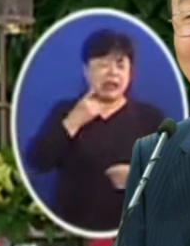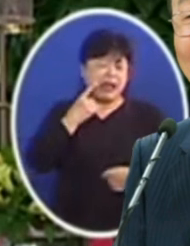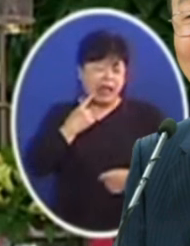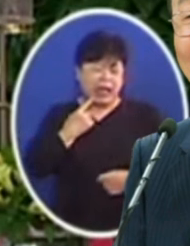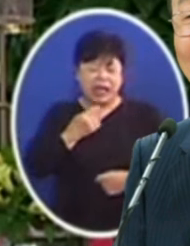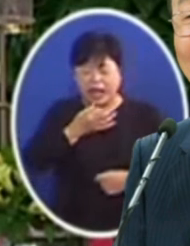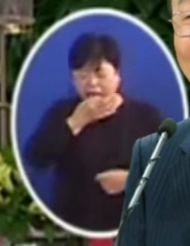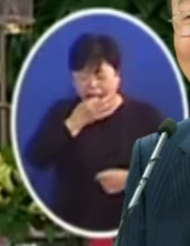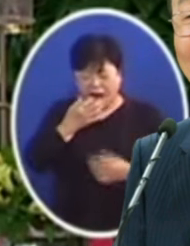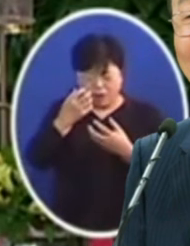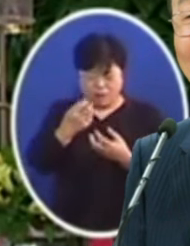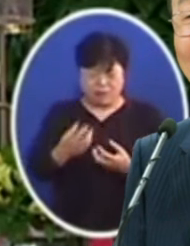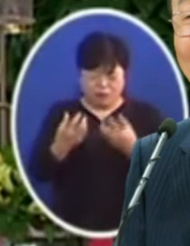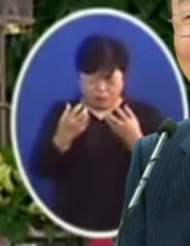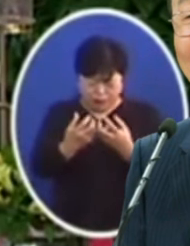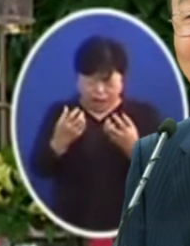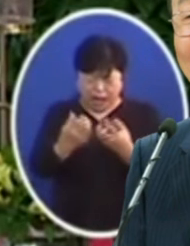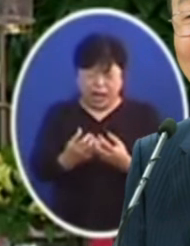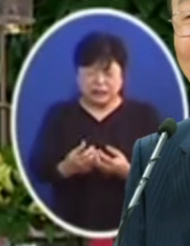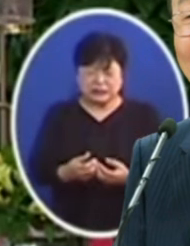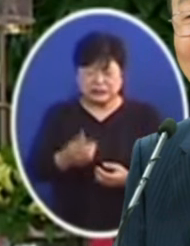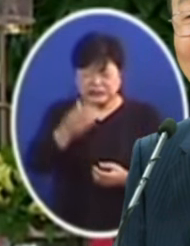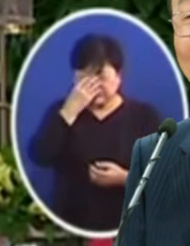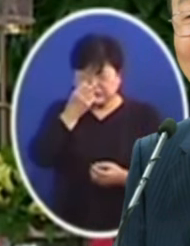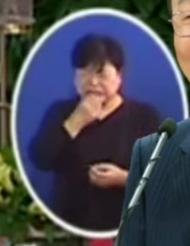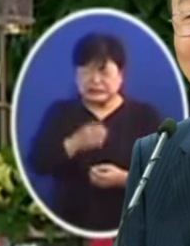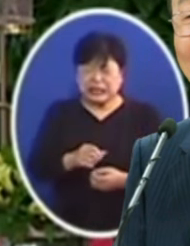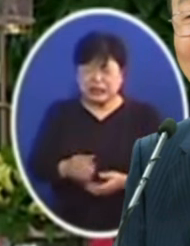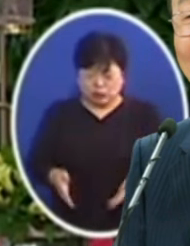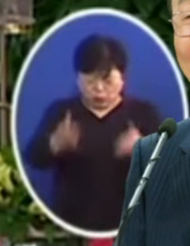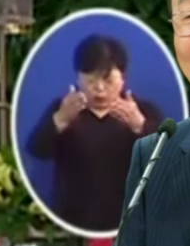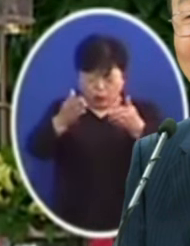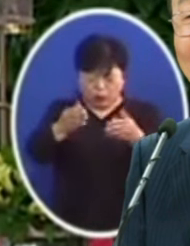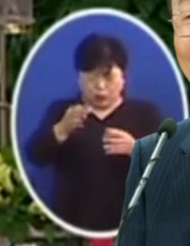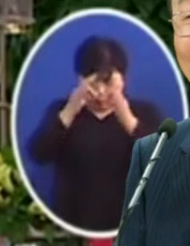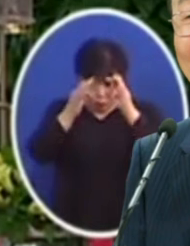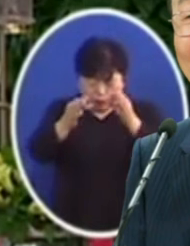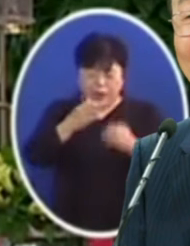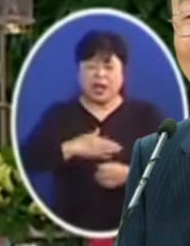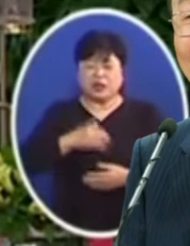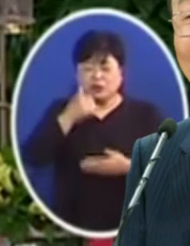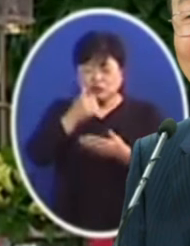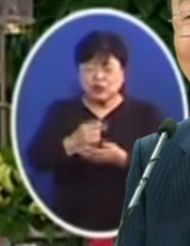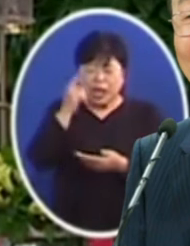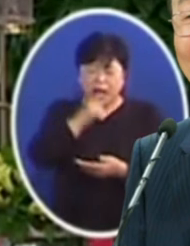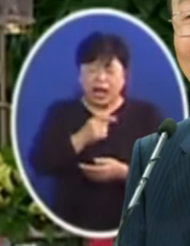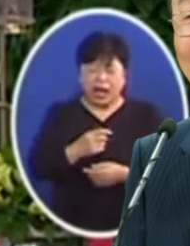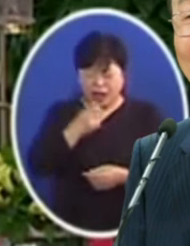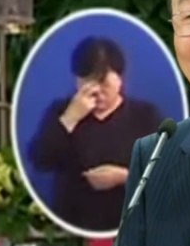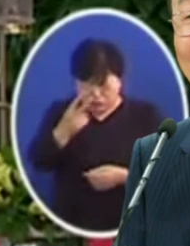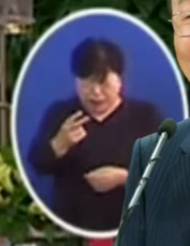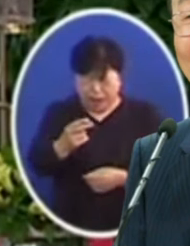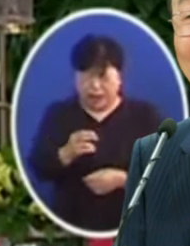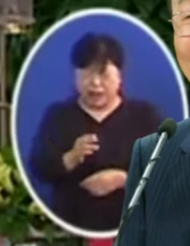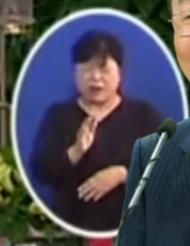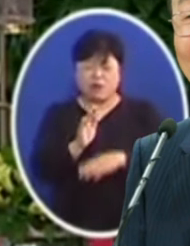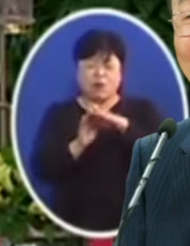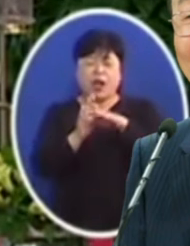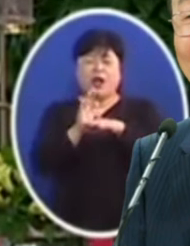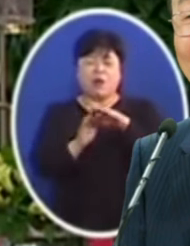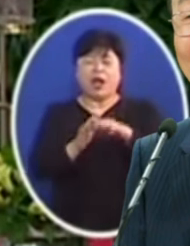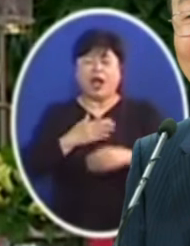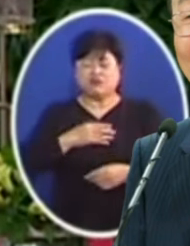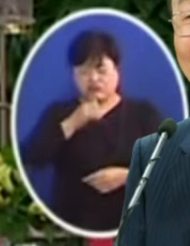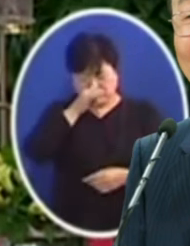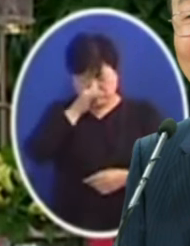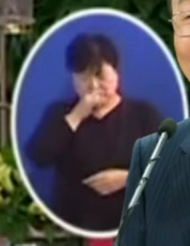가득 채워진 쓰레기통이 되어 있다는 것을 알아야 되는 것입니다. 죄악과 부패로 채워진 쓰레기통이 되어 있는 것을 어떻게